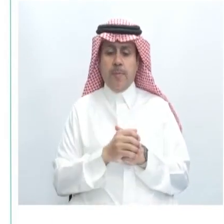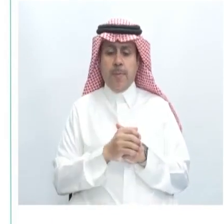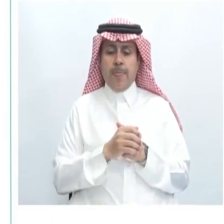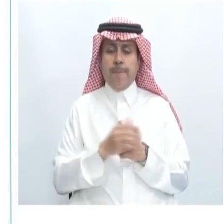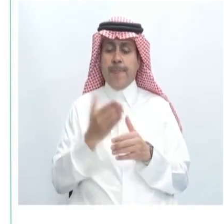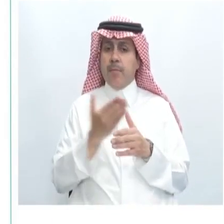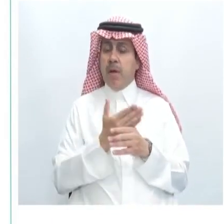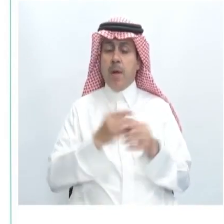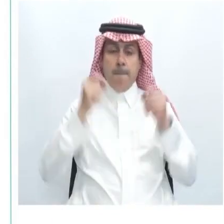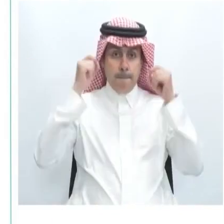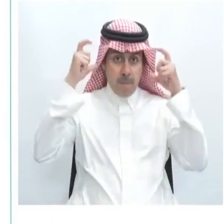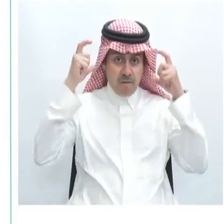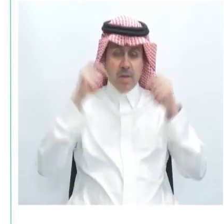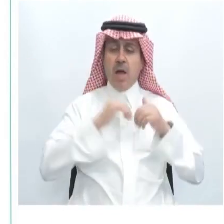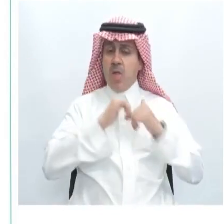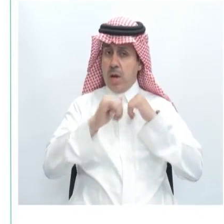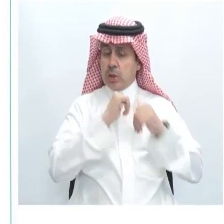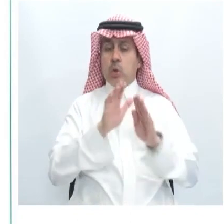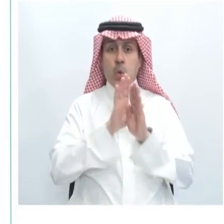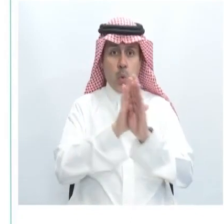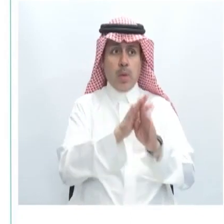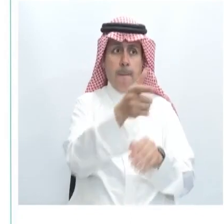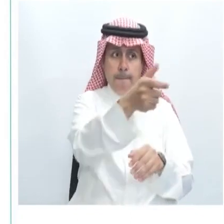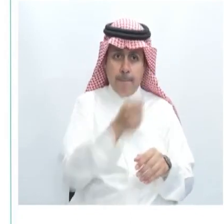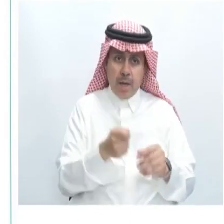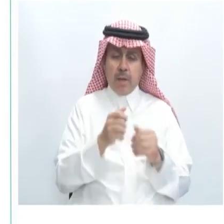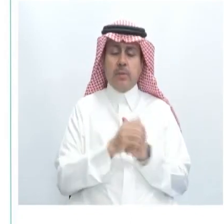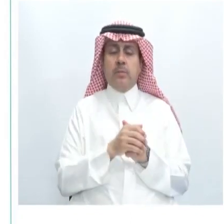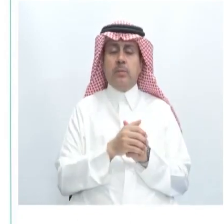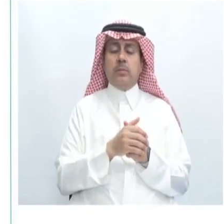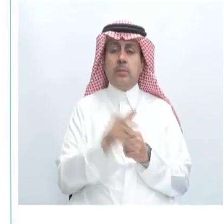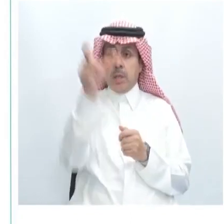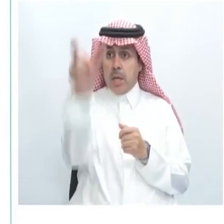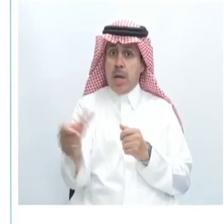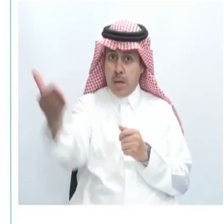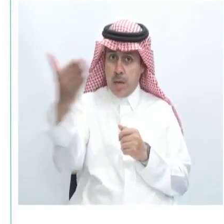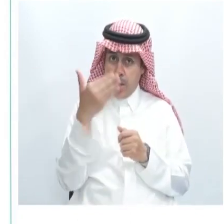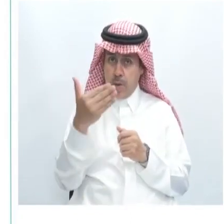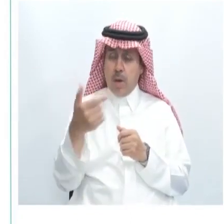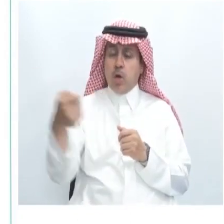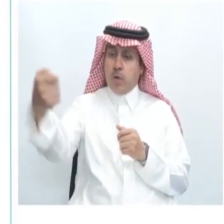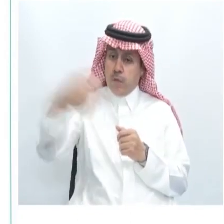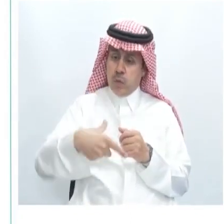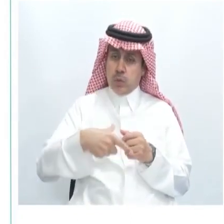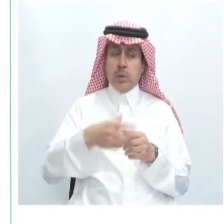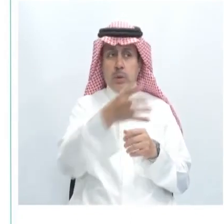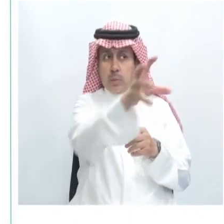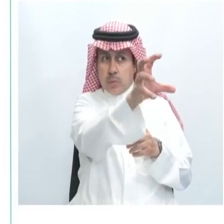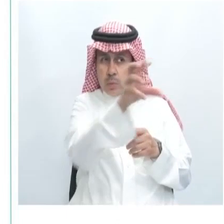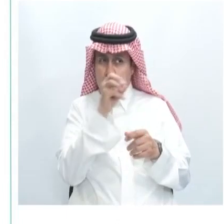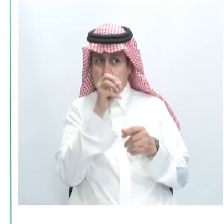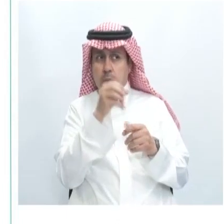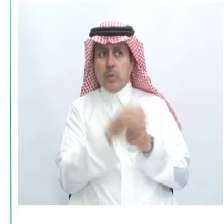لان معرفتهم ان هذا النهج قد يعينهم على بيع المنتج حينما ياتي العميل وتجذبه نحو هذه الافكار